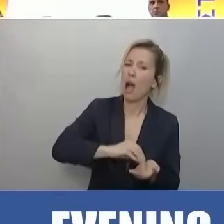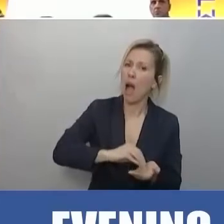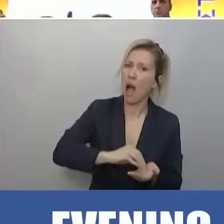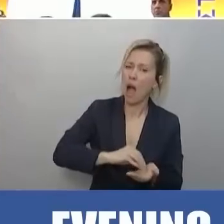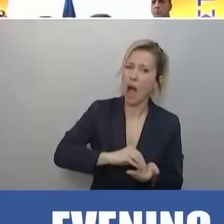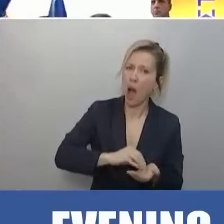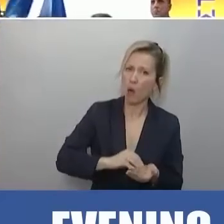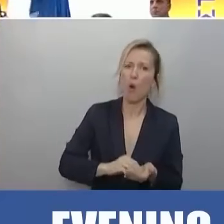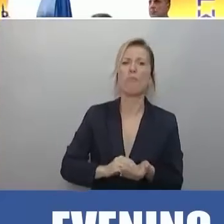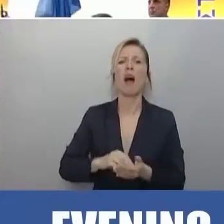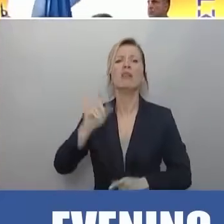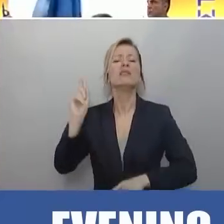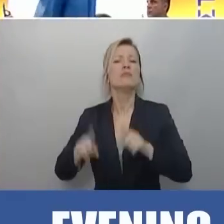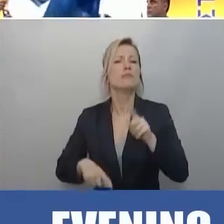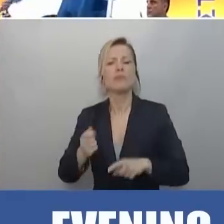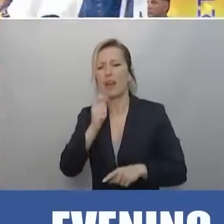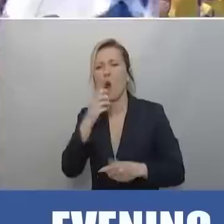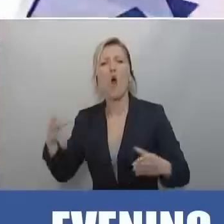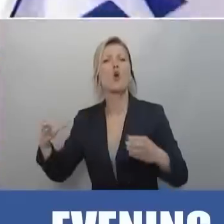έχουν ψηφίσει οι πολίτες.